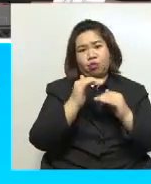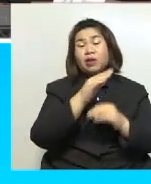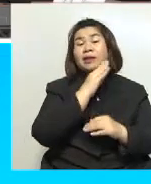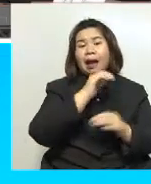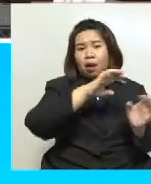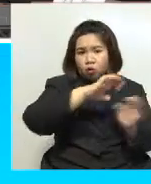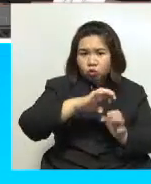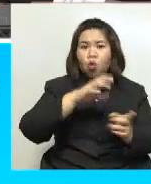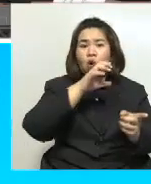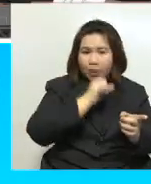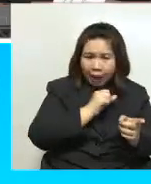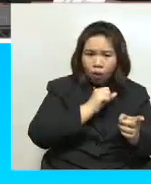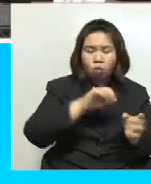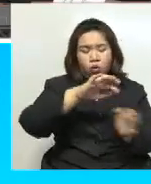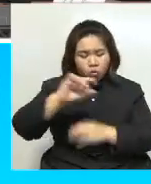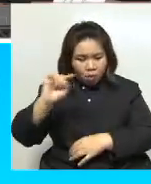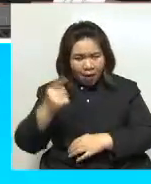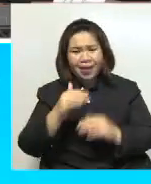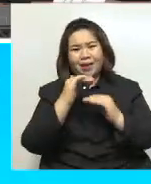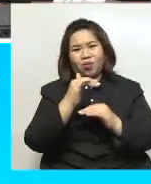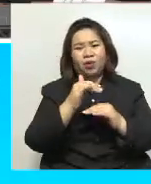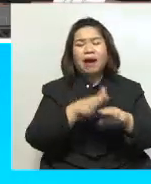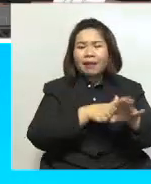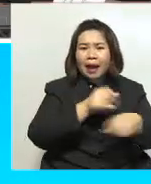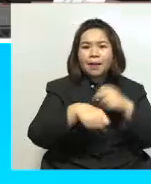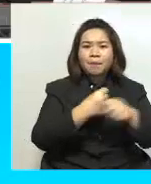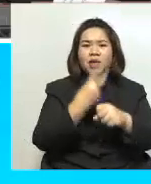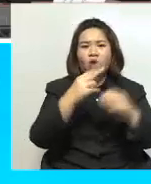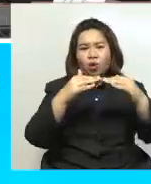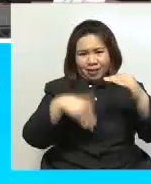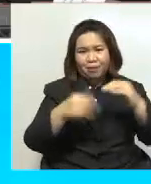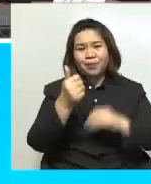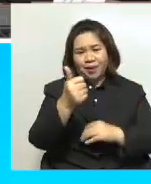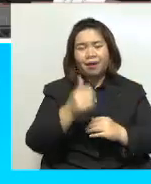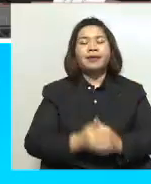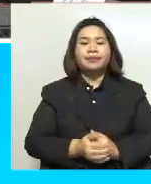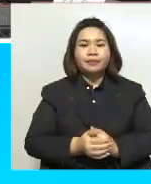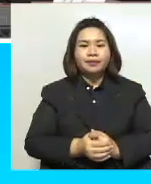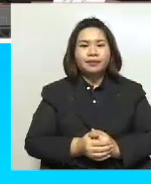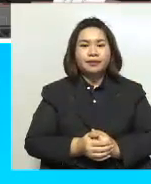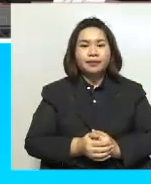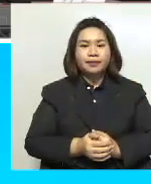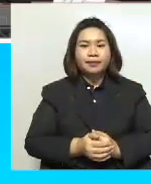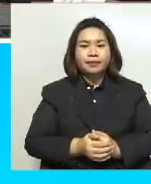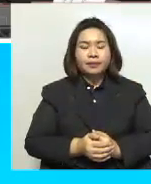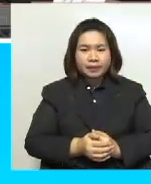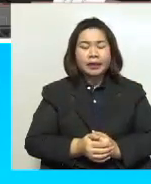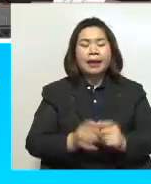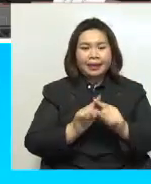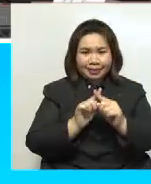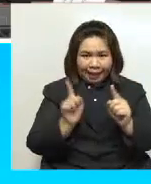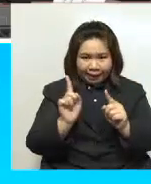ใหม่หรือรถที่ใช้งานมาไม่เกิน2ปี แล้ว ก ็เข้าไปก็มีอาย ุใช้งาน10ปี